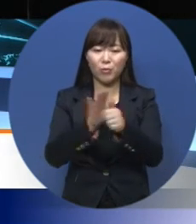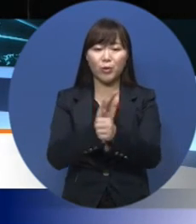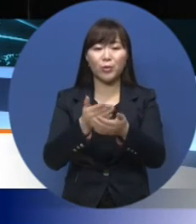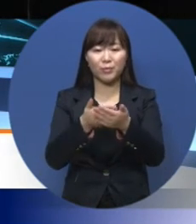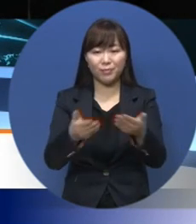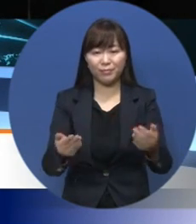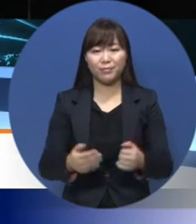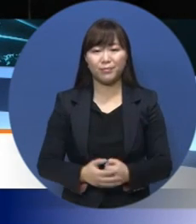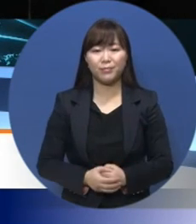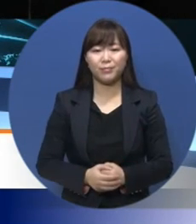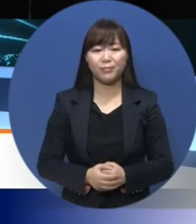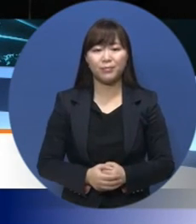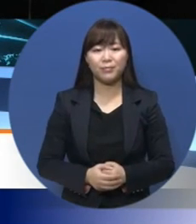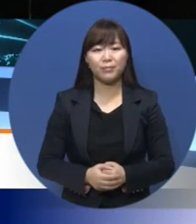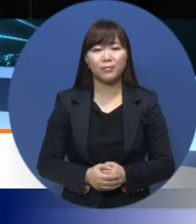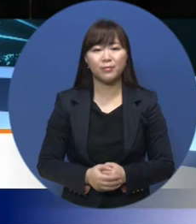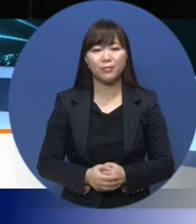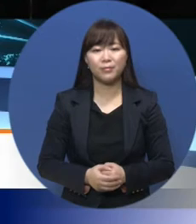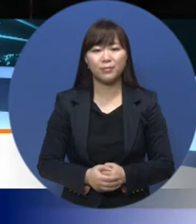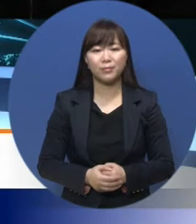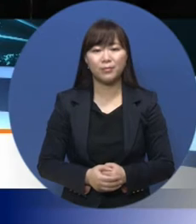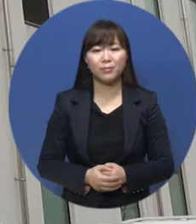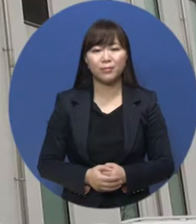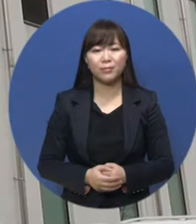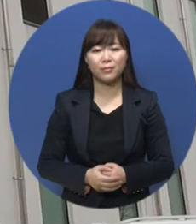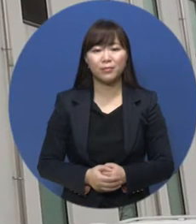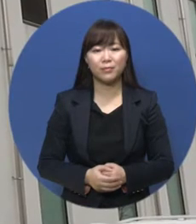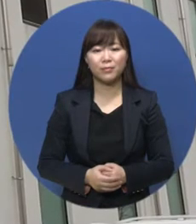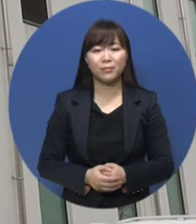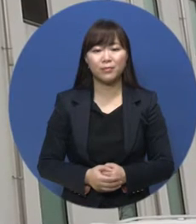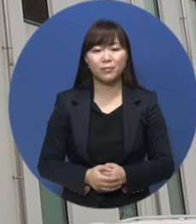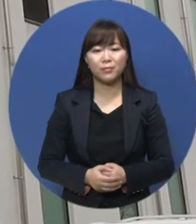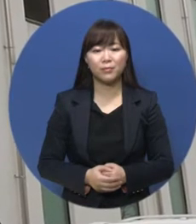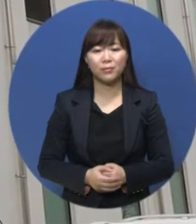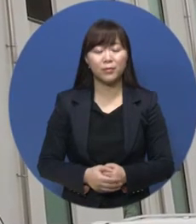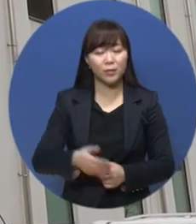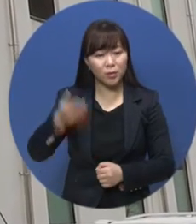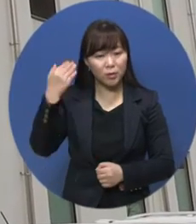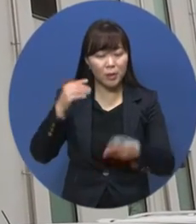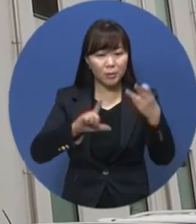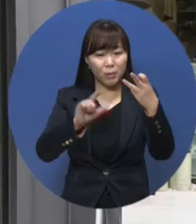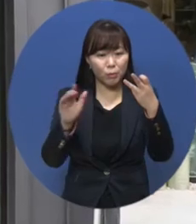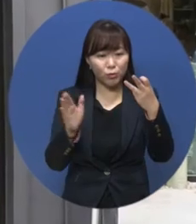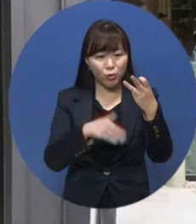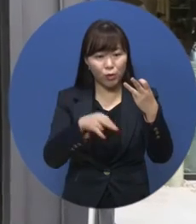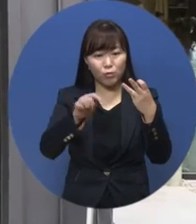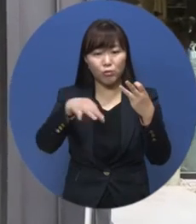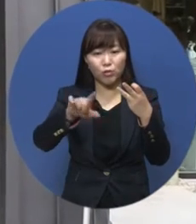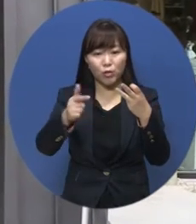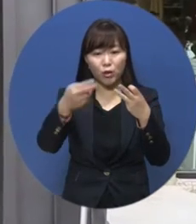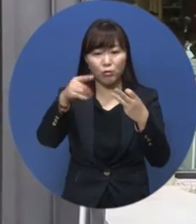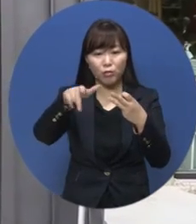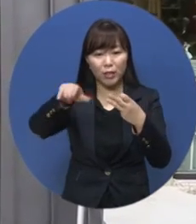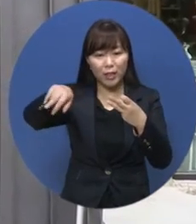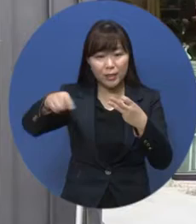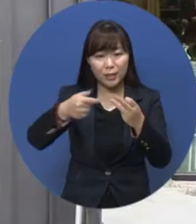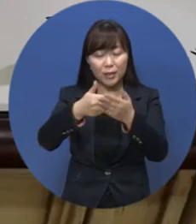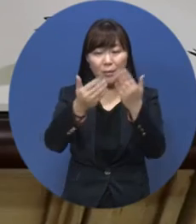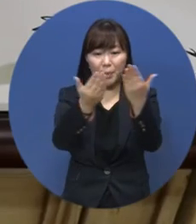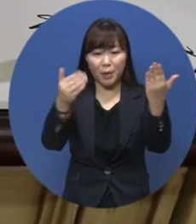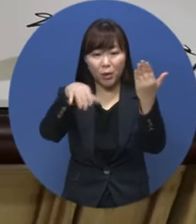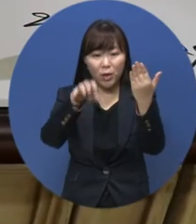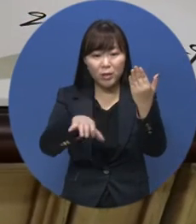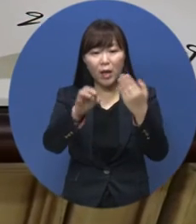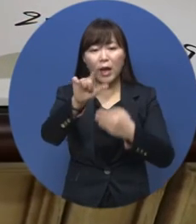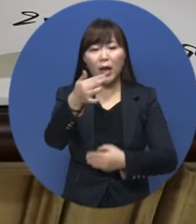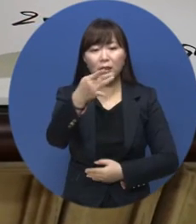전시 현장에 이소영 기자가 다녀왔습니다. 지난달 13일부터 순천 루카스 갤러리에서는